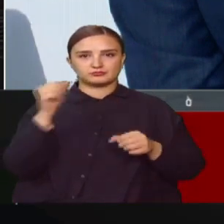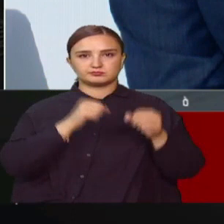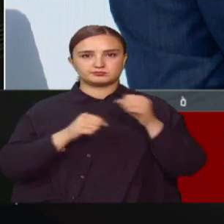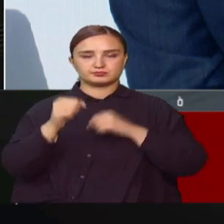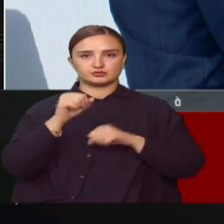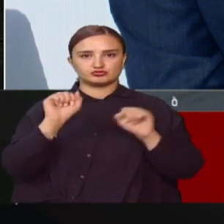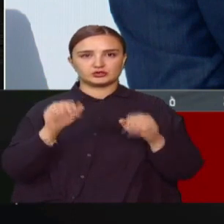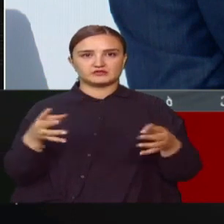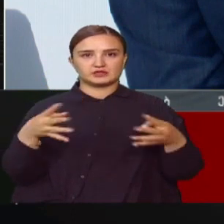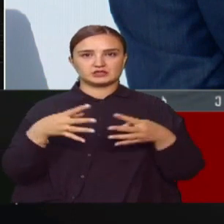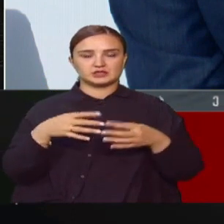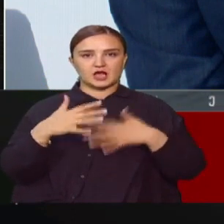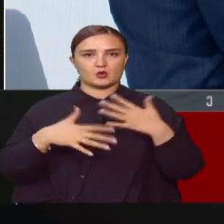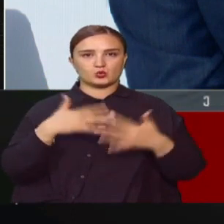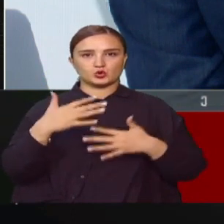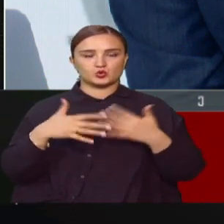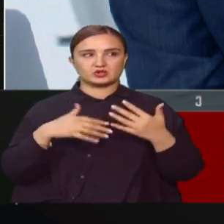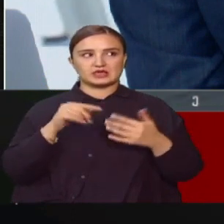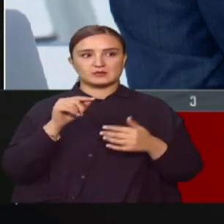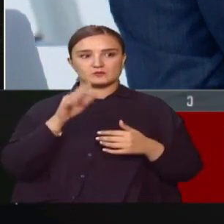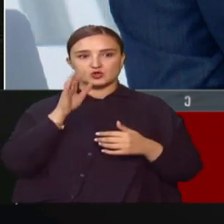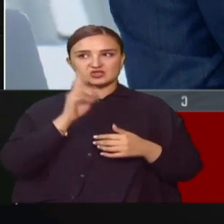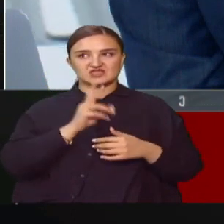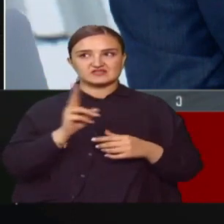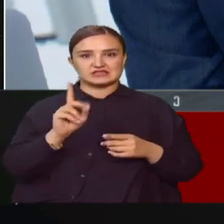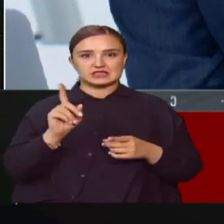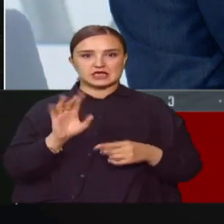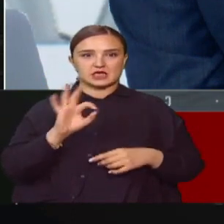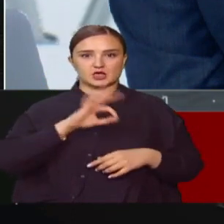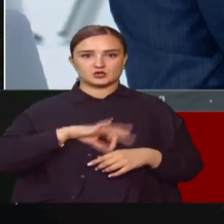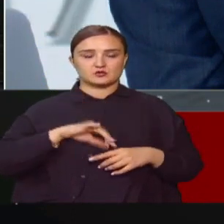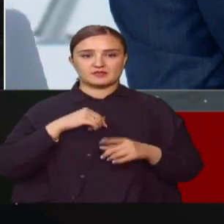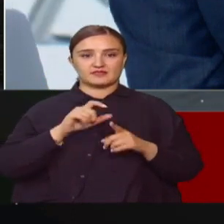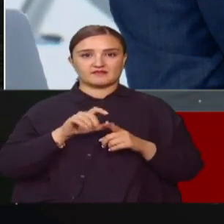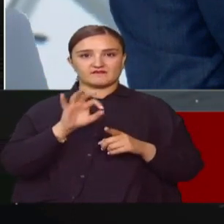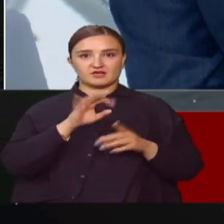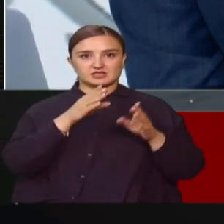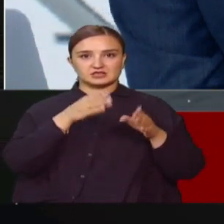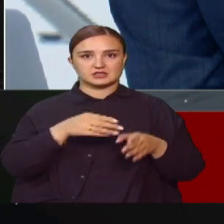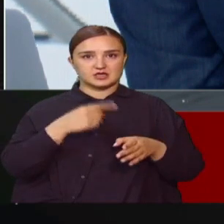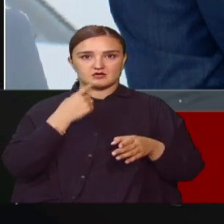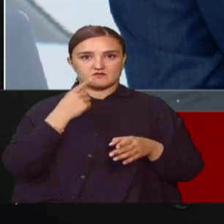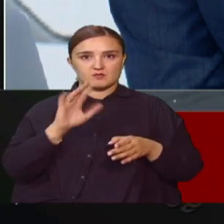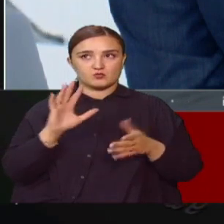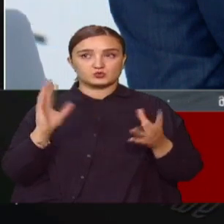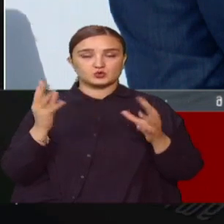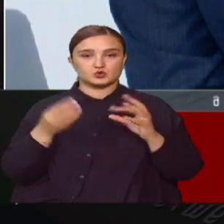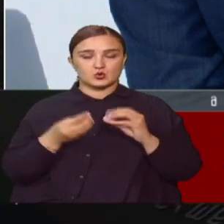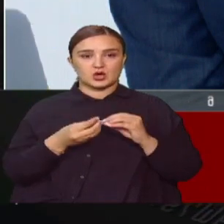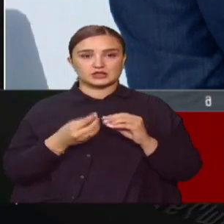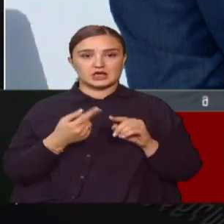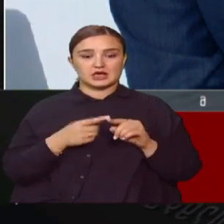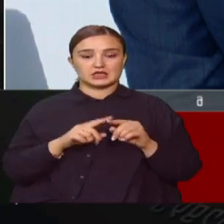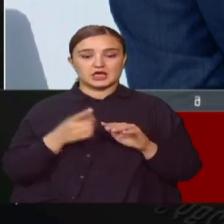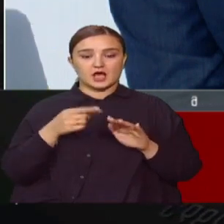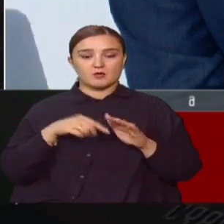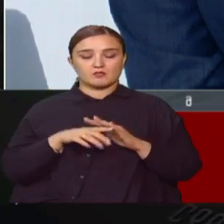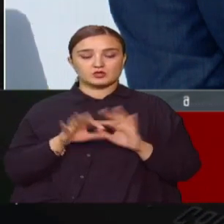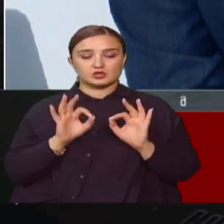იმის და მიხედვით, ვის იმ მომენტში რა გვაწყობს. ხა თქვენზე კი არ ვსაუბრობ, ზოგადად ვლაპარაკო. აქედან გამომდინარეა, სწორედ